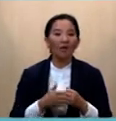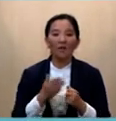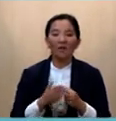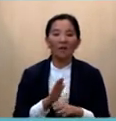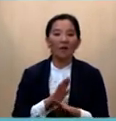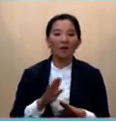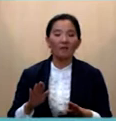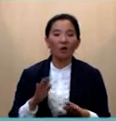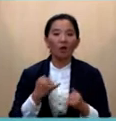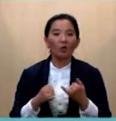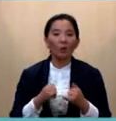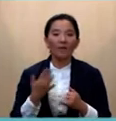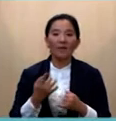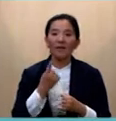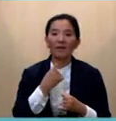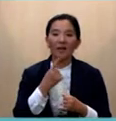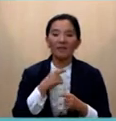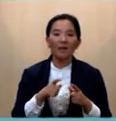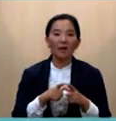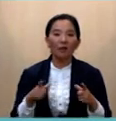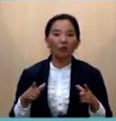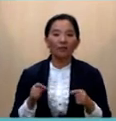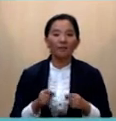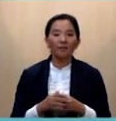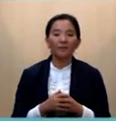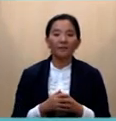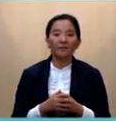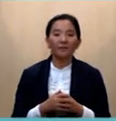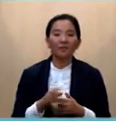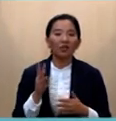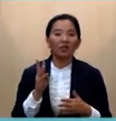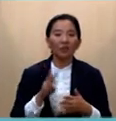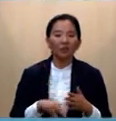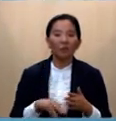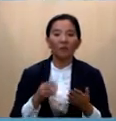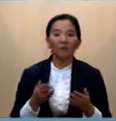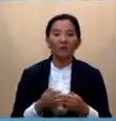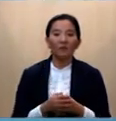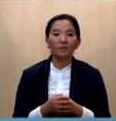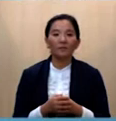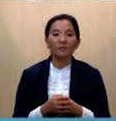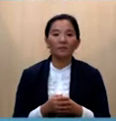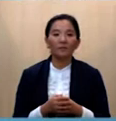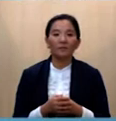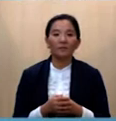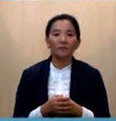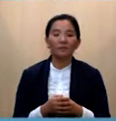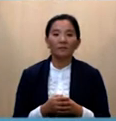наказывается желтой или красной карточки. Ну, штрафной бейте.